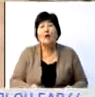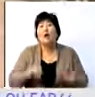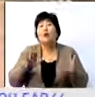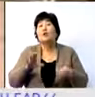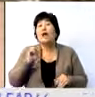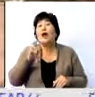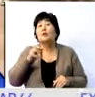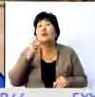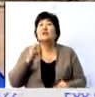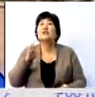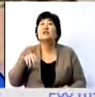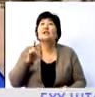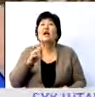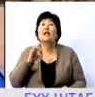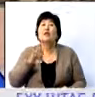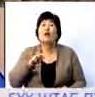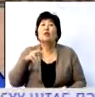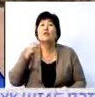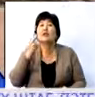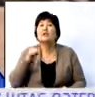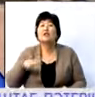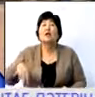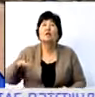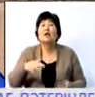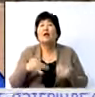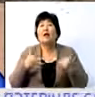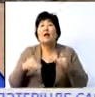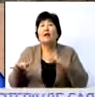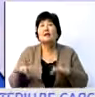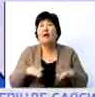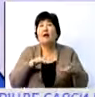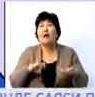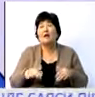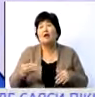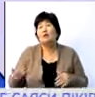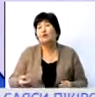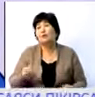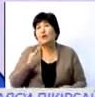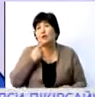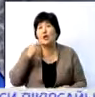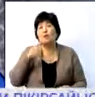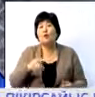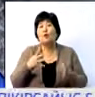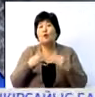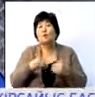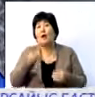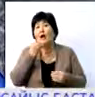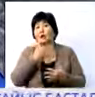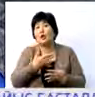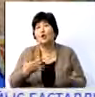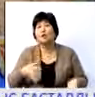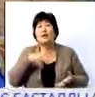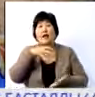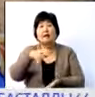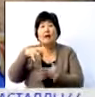Орталық Ақмешіт Сырдария мешітінің алаңында ұйымдастырылған қайырымдылық акциясы аясында тұрмысы төбен 1000 отбасыға азық түлік өнімдері